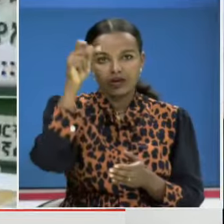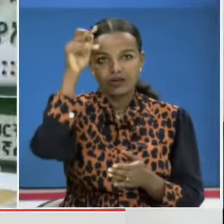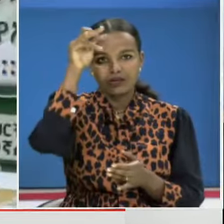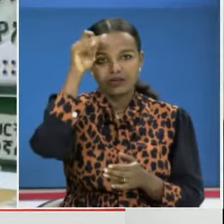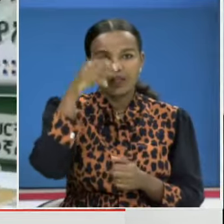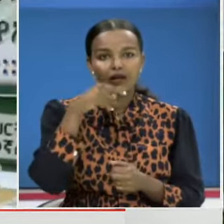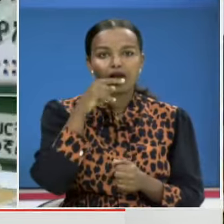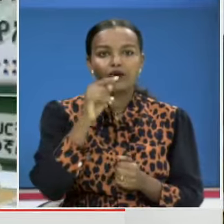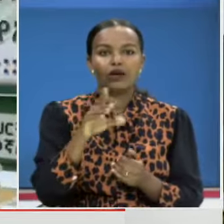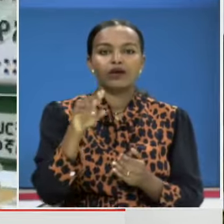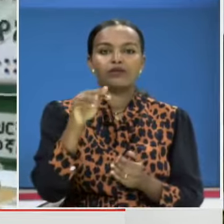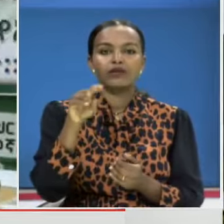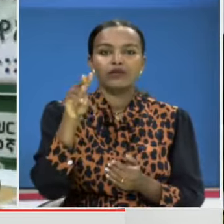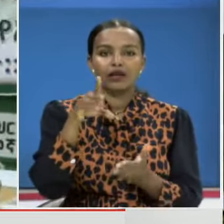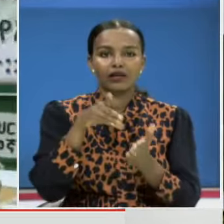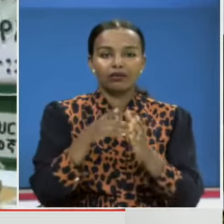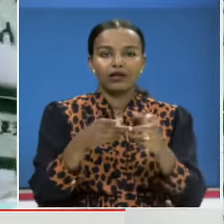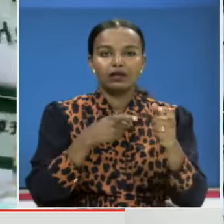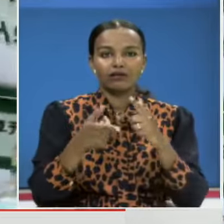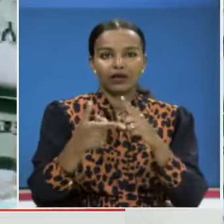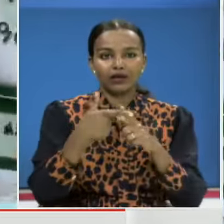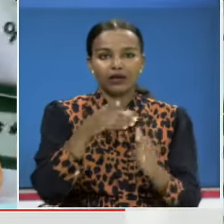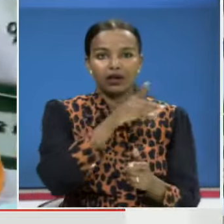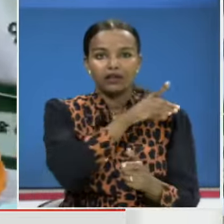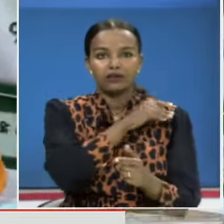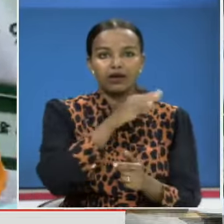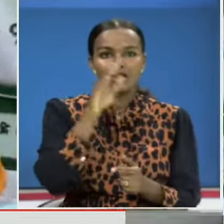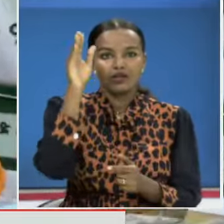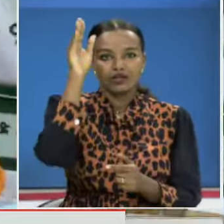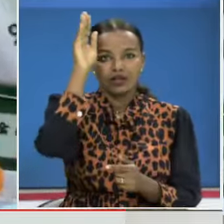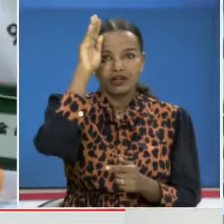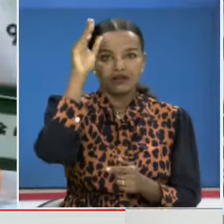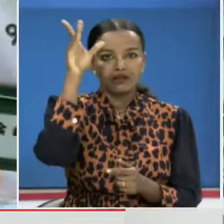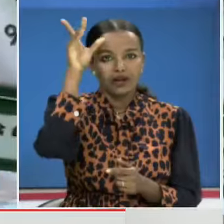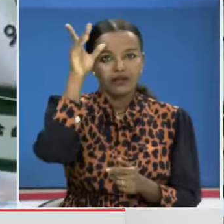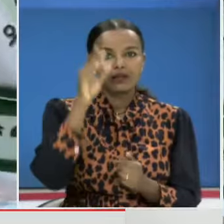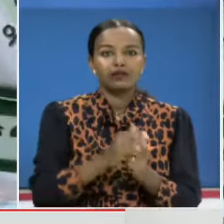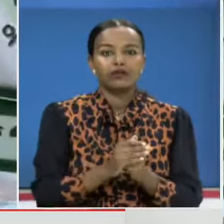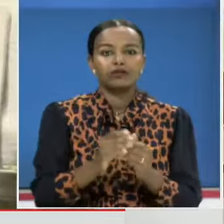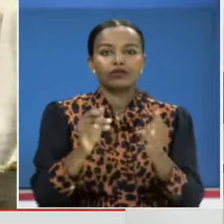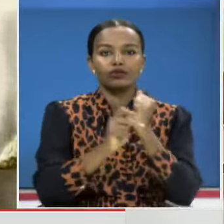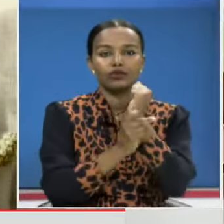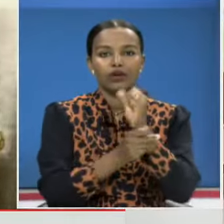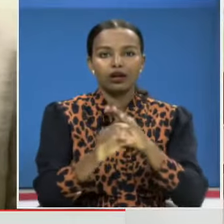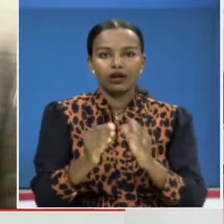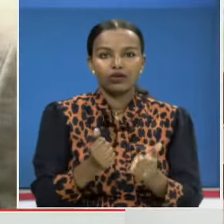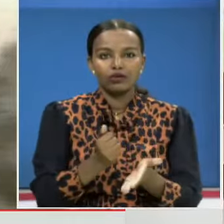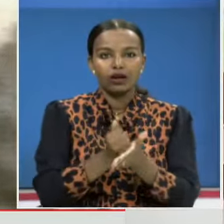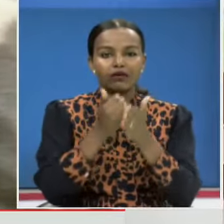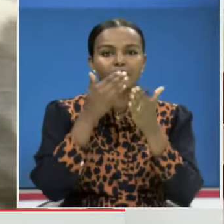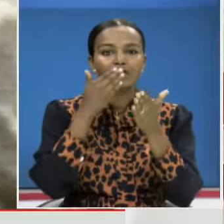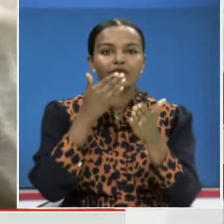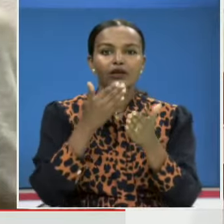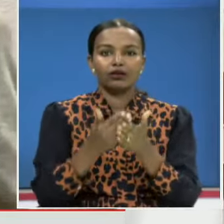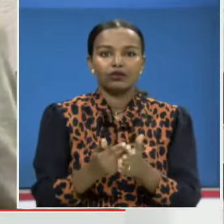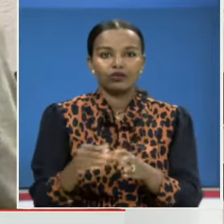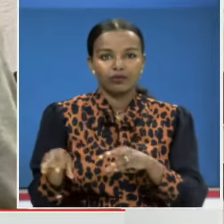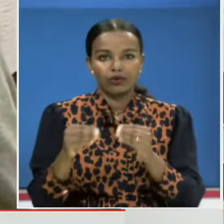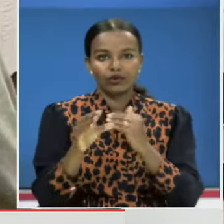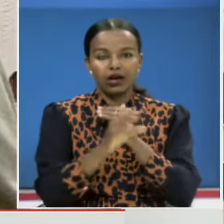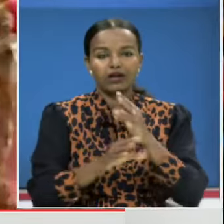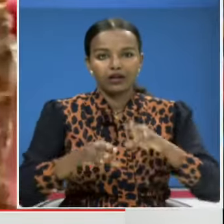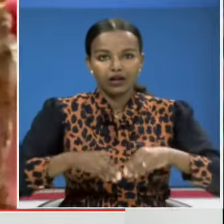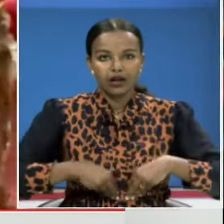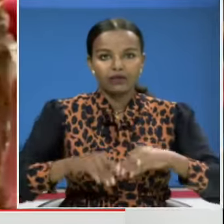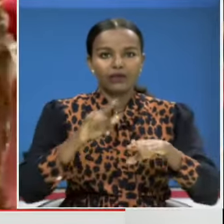ተናግረዋል። የከሚሴ ከተማ አስተዳደር ምክትል ከንቲባ ሸሪፍ ቃሲም ድርጅቱ ላደረገው ድጋፍ አመስግነው ተማሪዎች ሀገር ተረካቢ